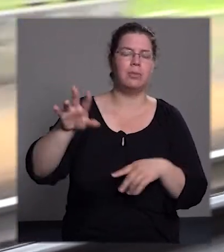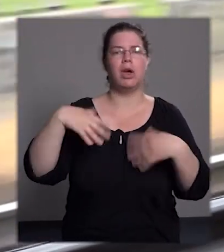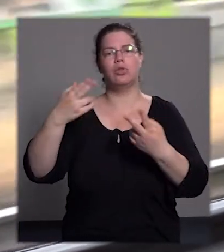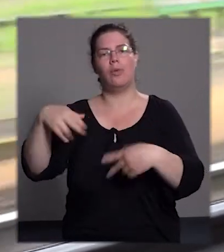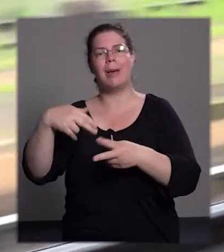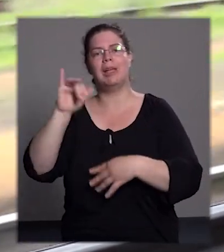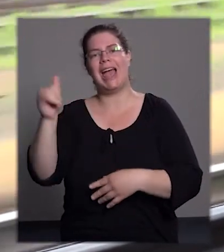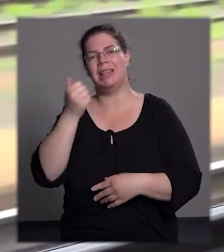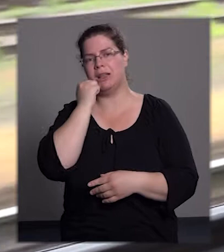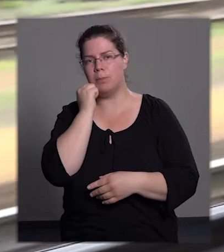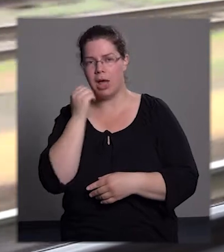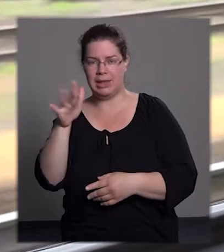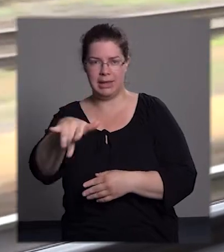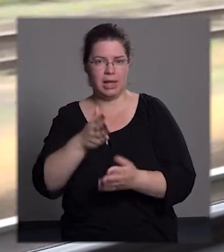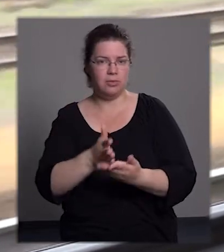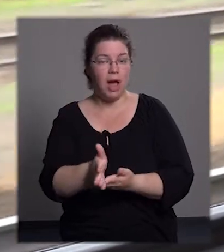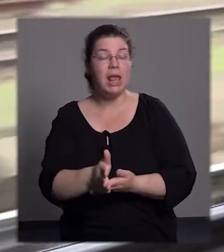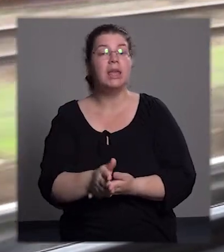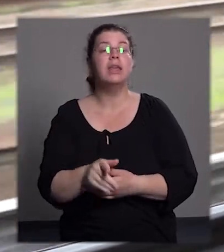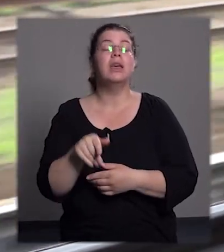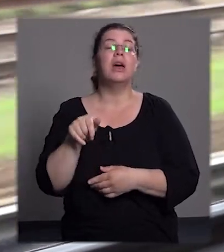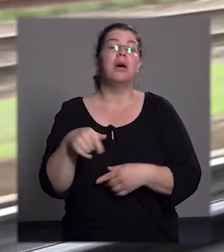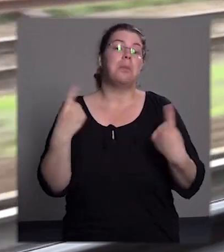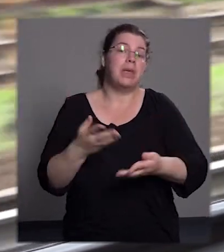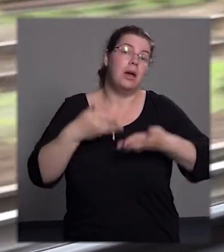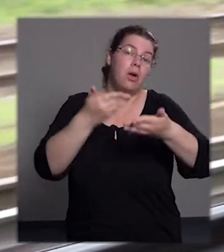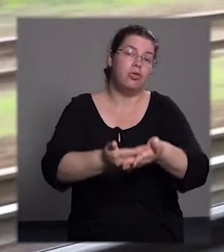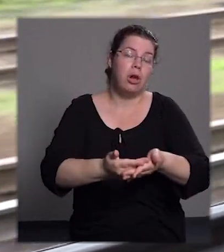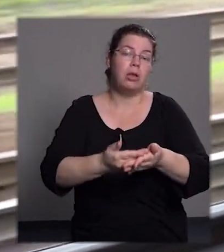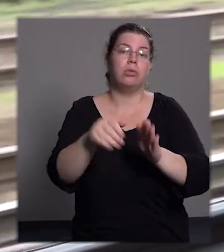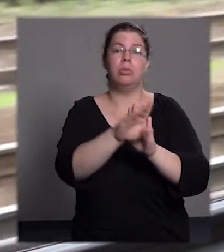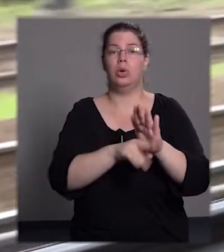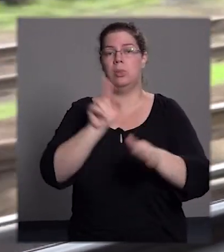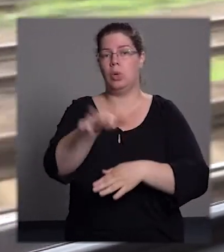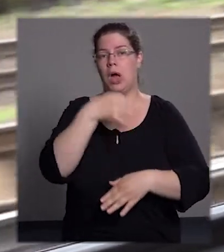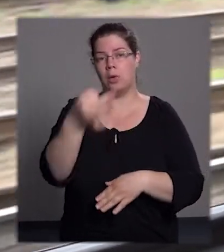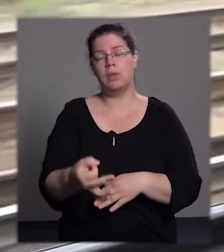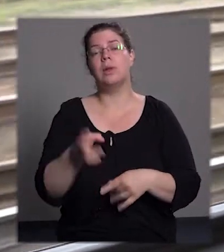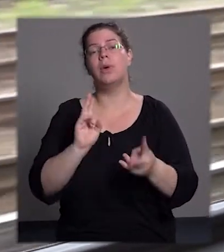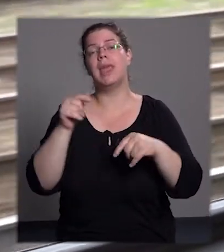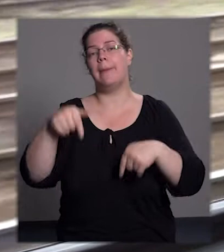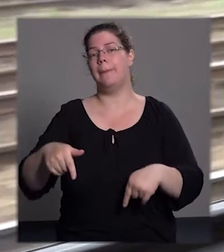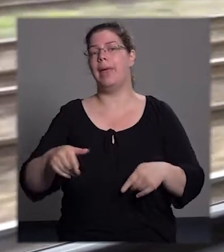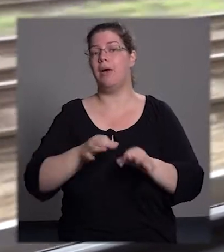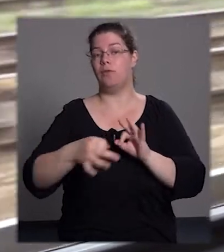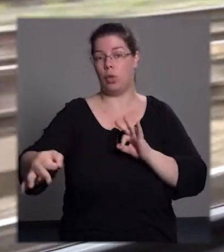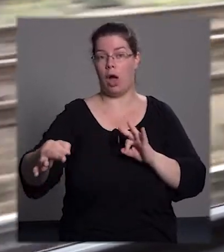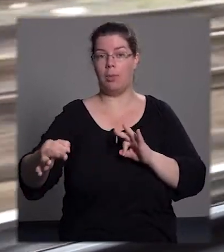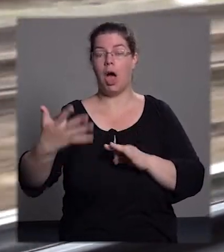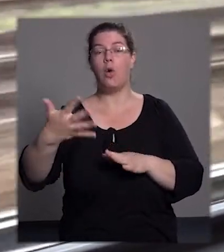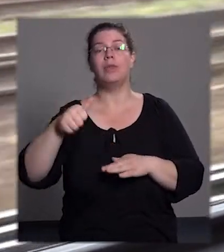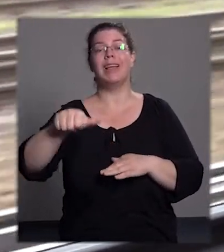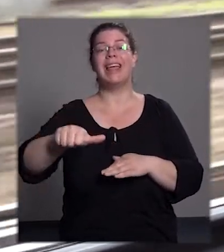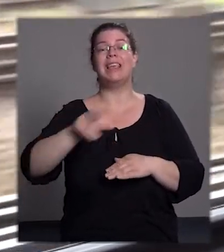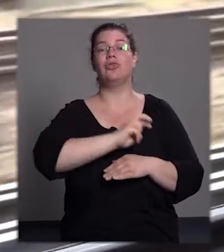tér felé. Ami javaslatunk és programunk arról szólna, hogy ebbe a vonalba kössék bele az 51-es villamost